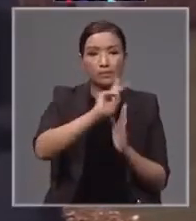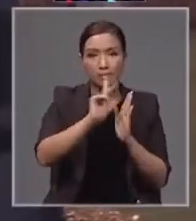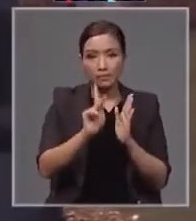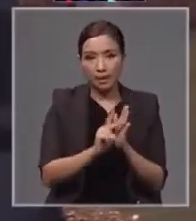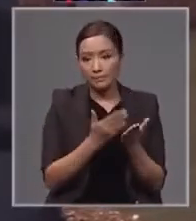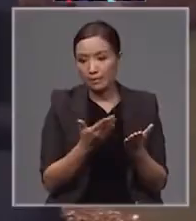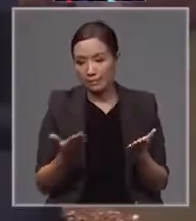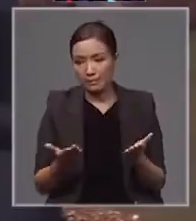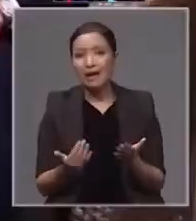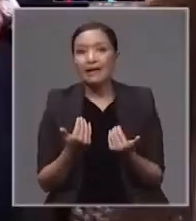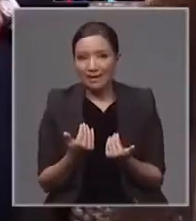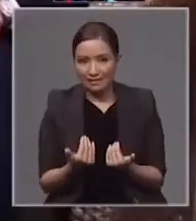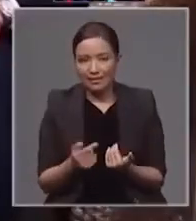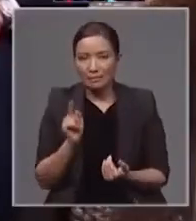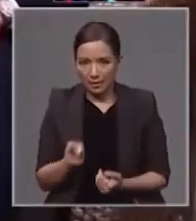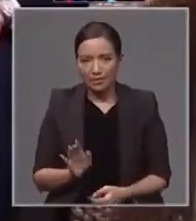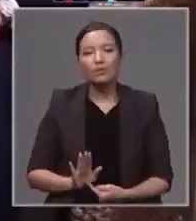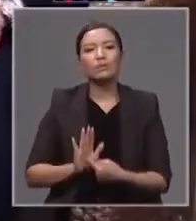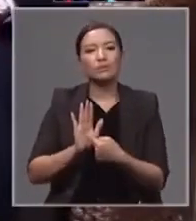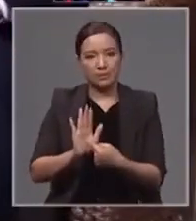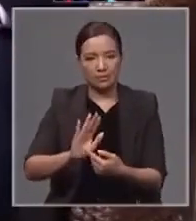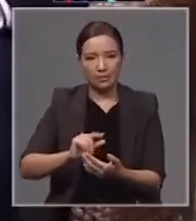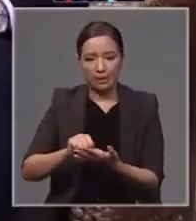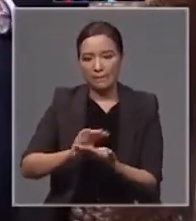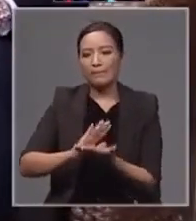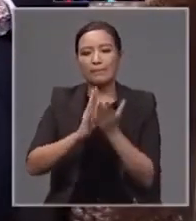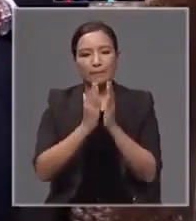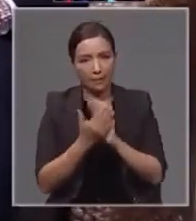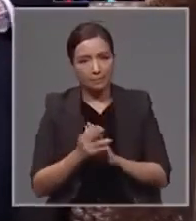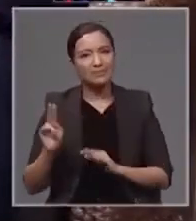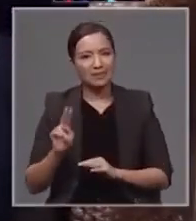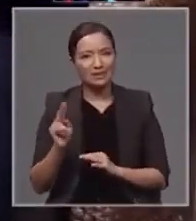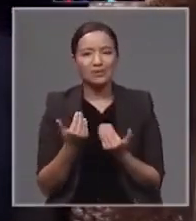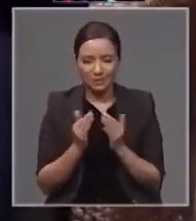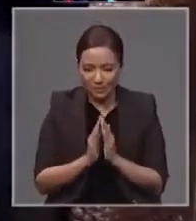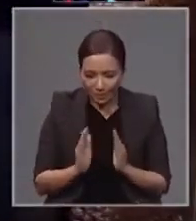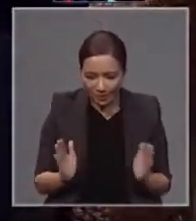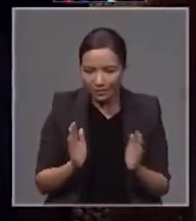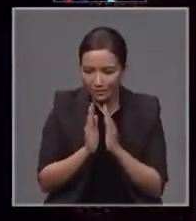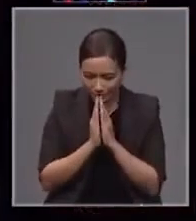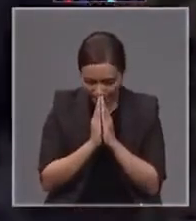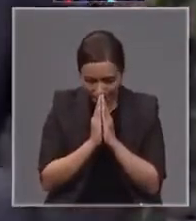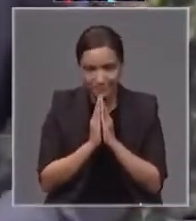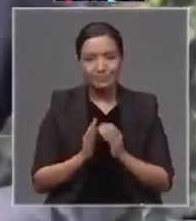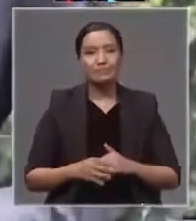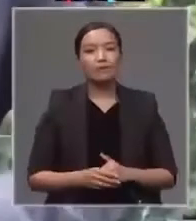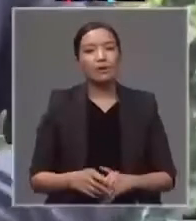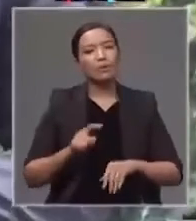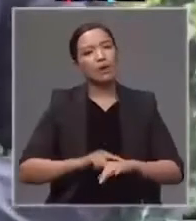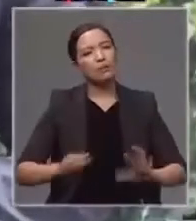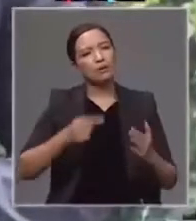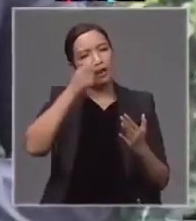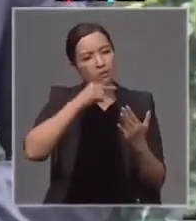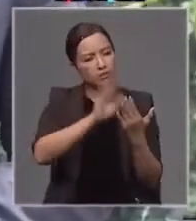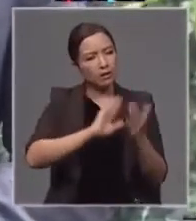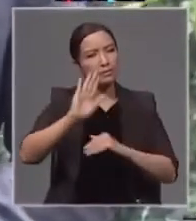างที่จะได้เอาไปปรับประยุกต์ใช้ ครับวันนี้ขอบพระคุณคุณหมอ ครับสวัสดีครับ หมดเวลาของเดือนหน้าประเทศไทยแล้ว